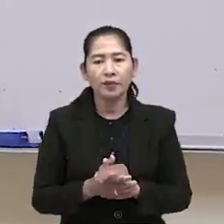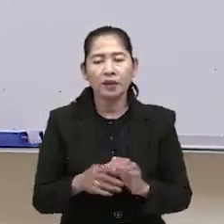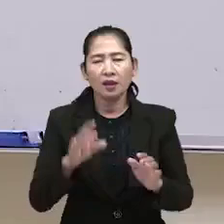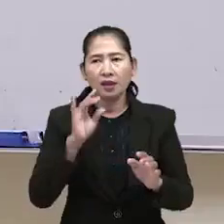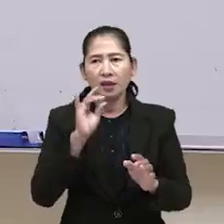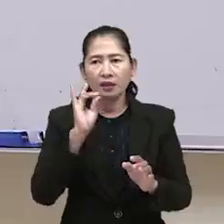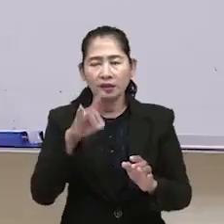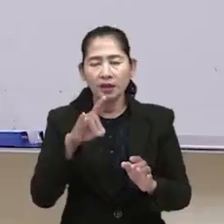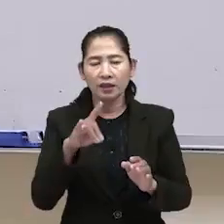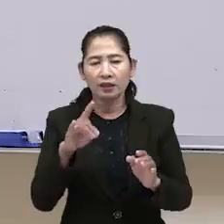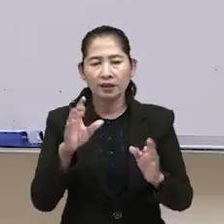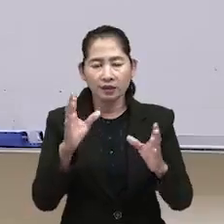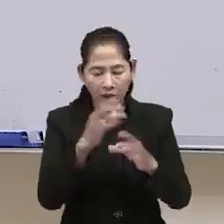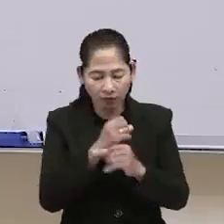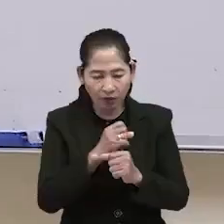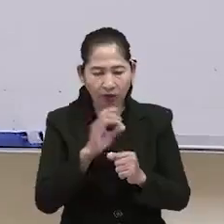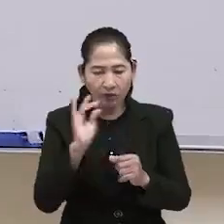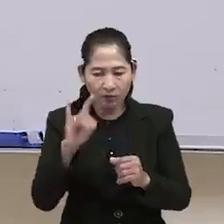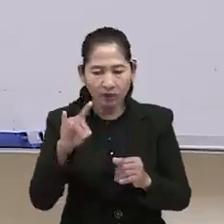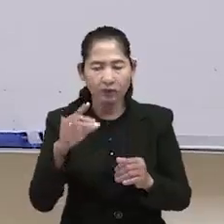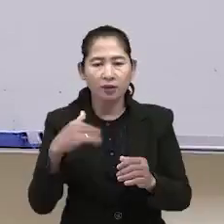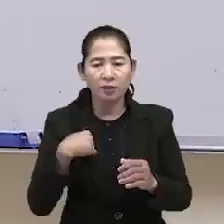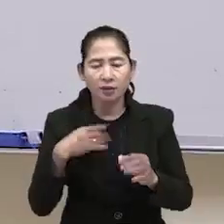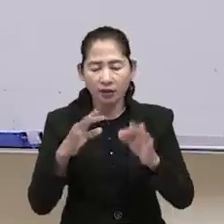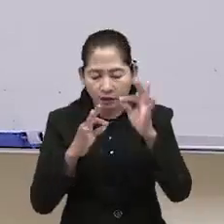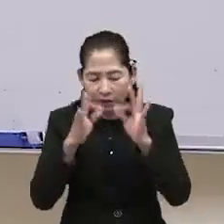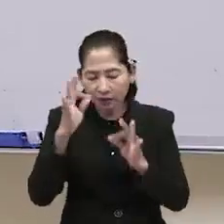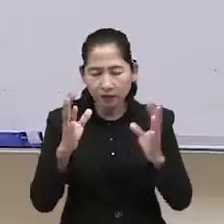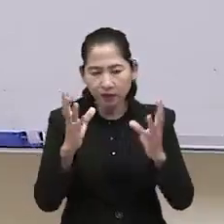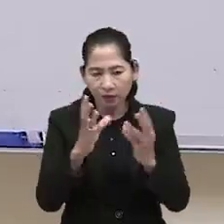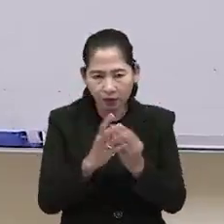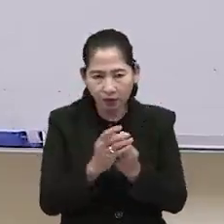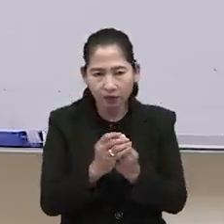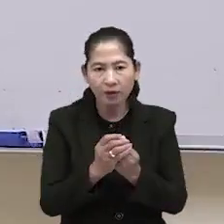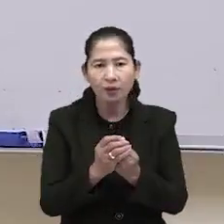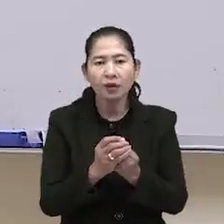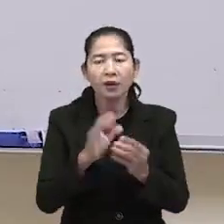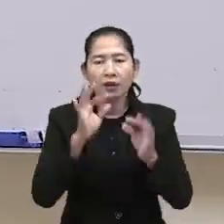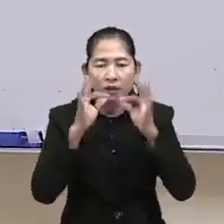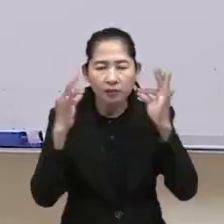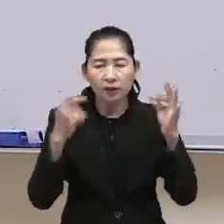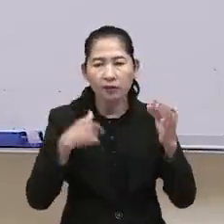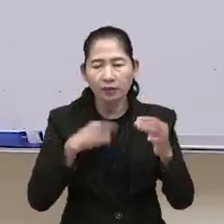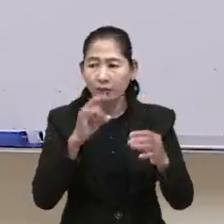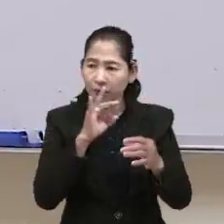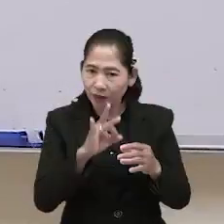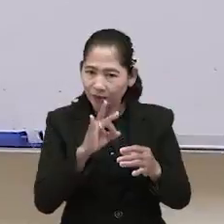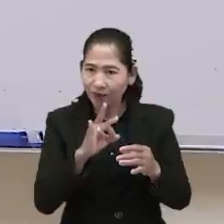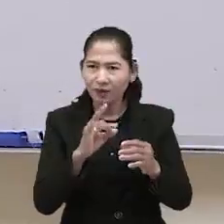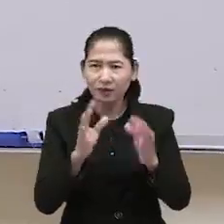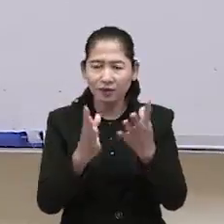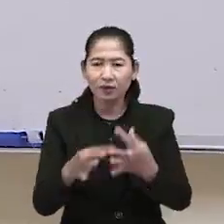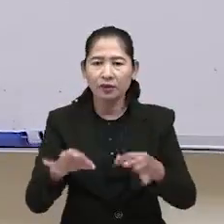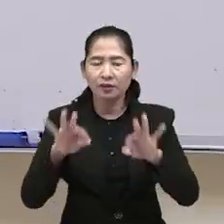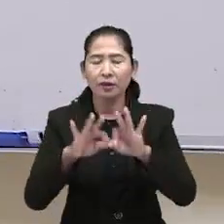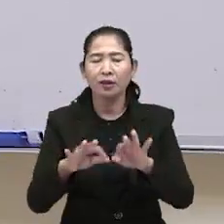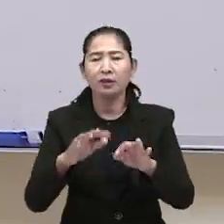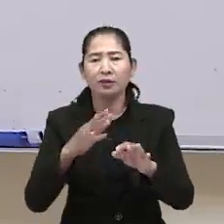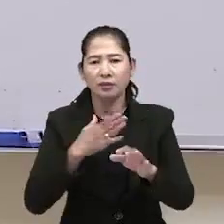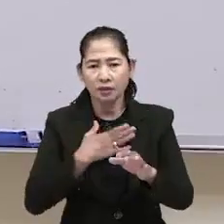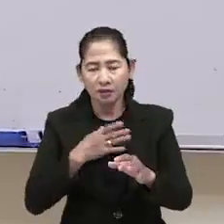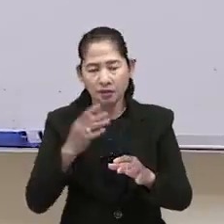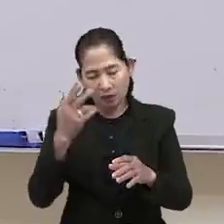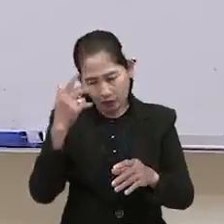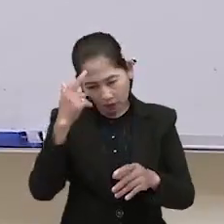ខ្ញុំសរុបសេចក្តីមកឃើញទេអញ្ចឹងវាយតម្លៃហ្នឹងណាសរុបសេចក្តីមកឆ្មារបស់ខ្ញុំពិតជាសំខាន់សម្រាប់ខ្ញុំណា